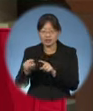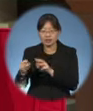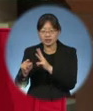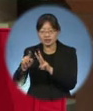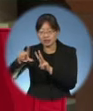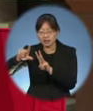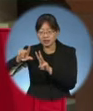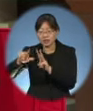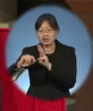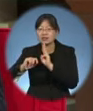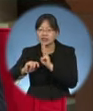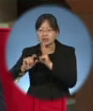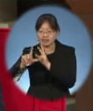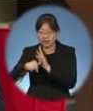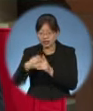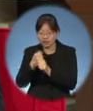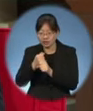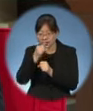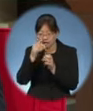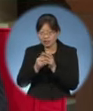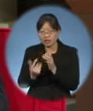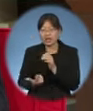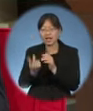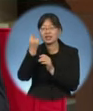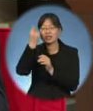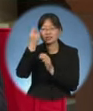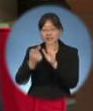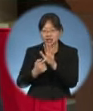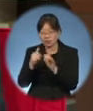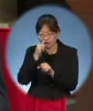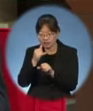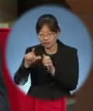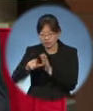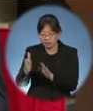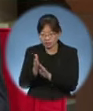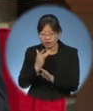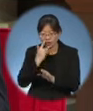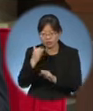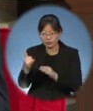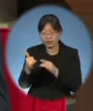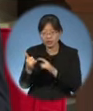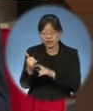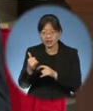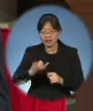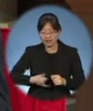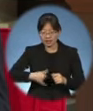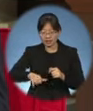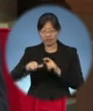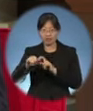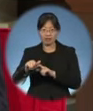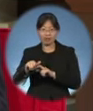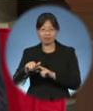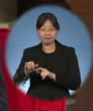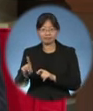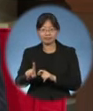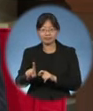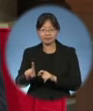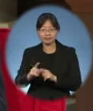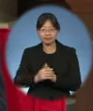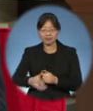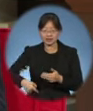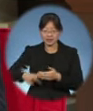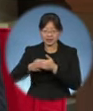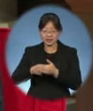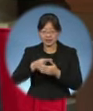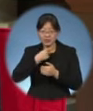형성됩니다. 그래요? 굉장히 일찍 나옵니다. 그래서 그때부터는 사실 부모님들이 아이의 그런